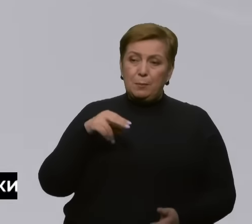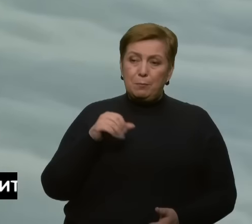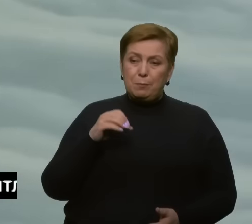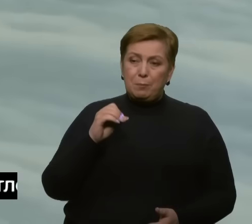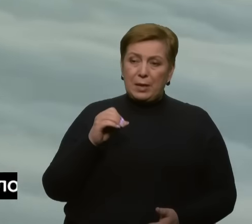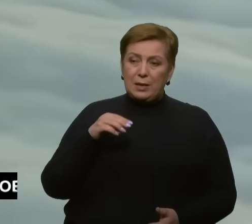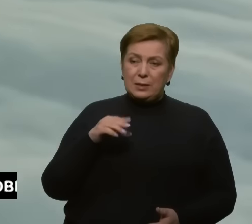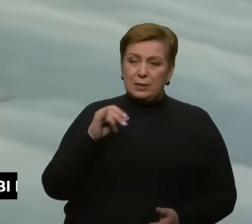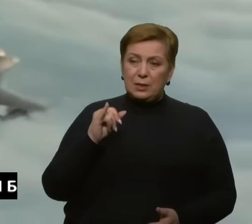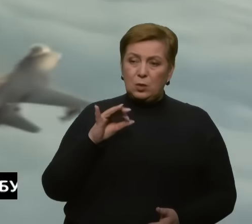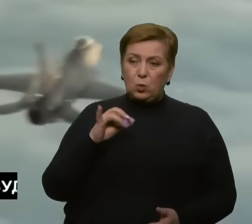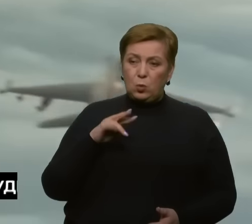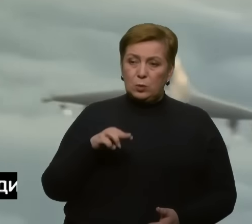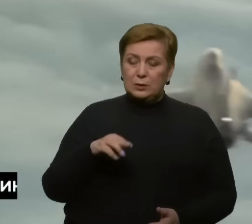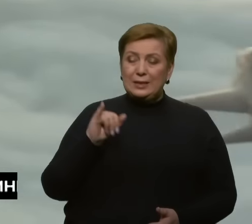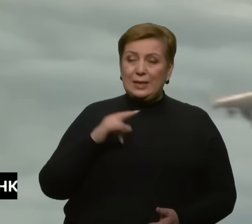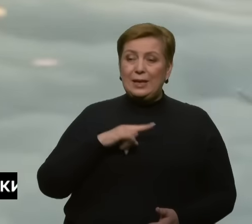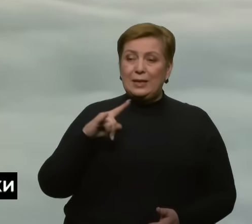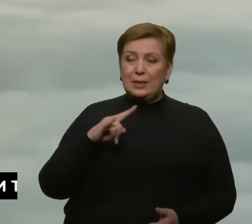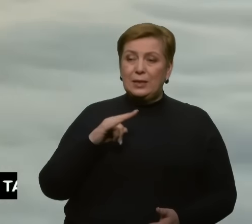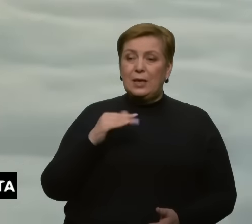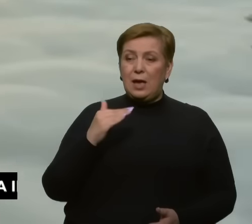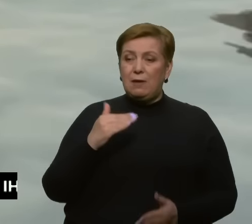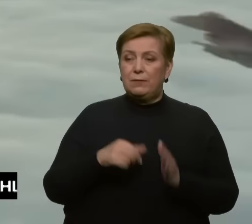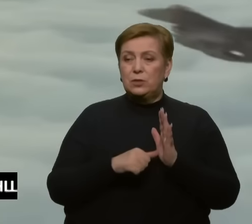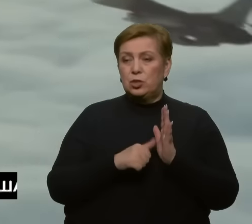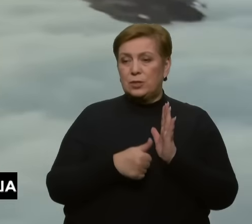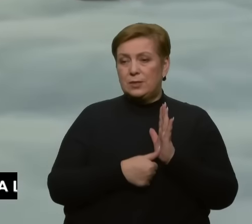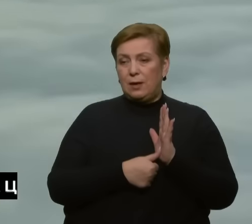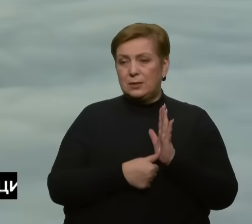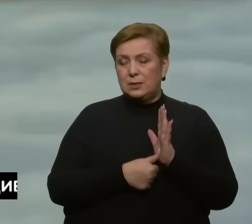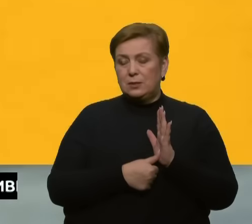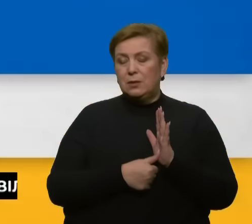F-16. Анастасія Діденко, Дмитро Панов, Сергій Дунда. Суспільне. Новини Крим.